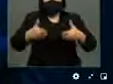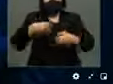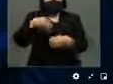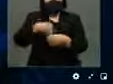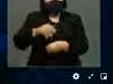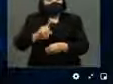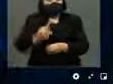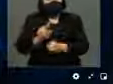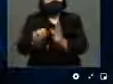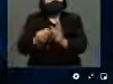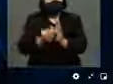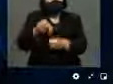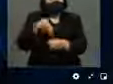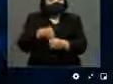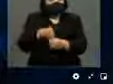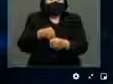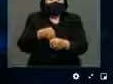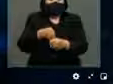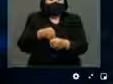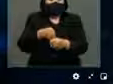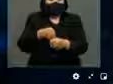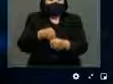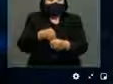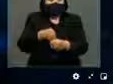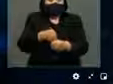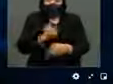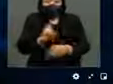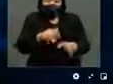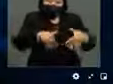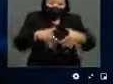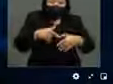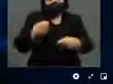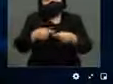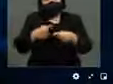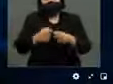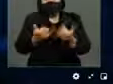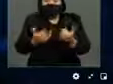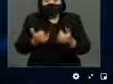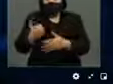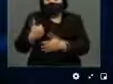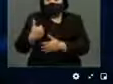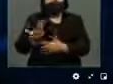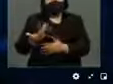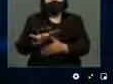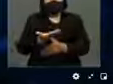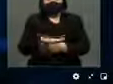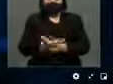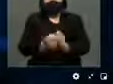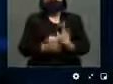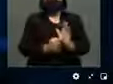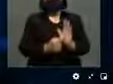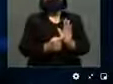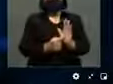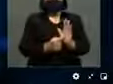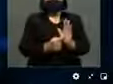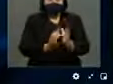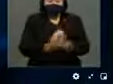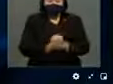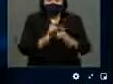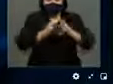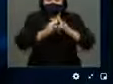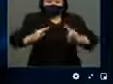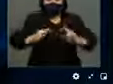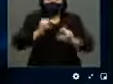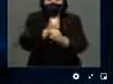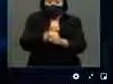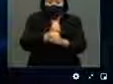อกันในที่ประชุมเอามาได้1กรณีที่จะได้เรียนรู้กันคือแคมป์คนงานก่อสร้